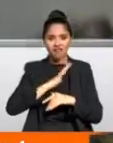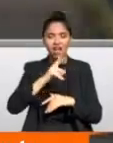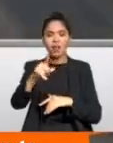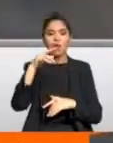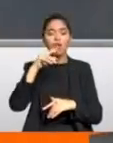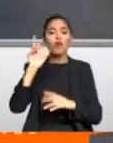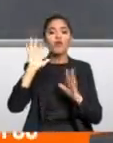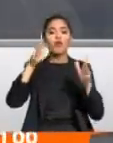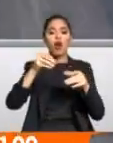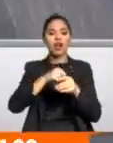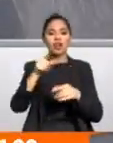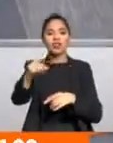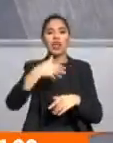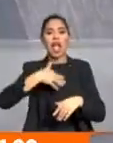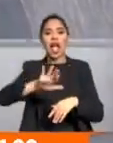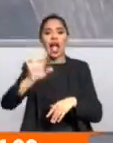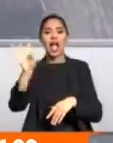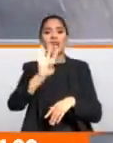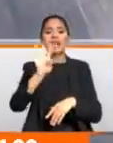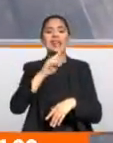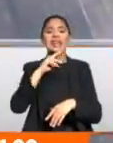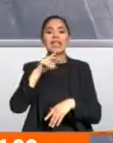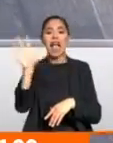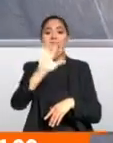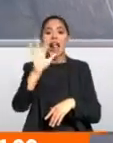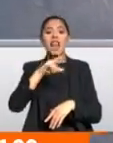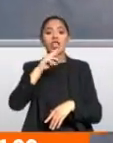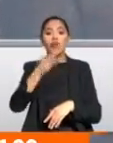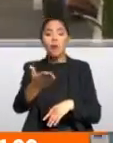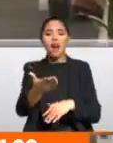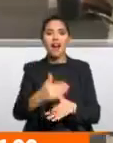Bakın ayağımdaki ayakkabının numarası tam 50